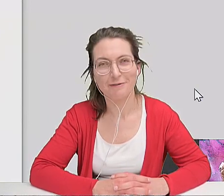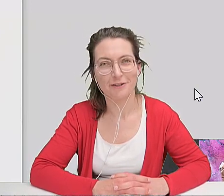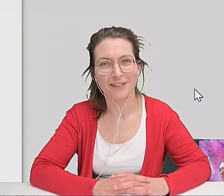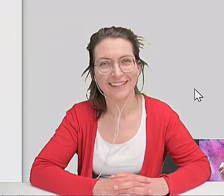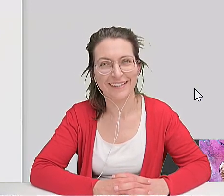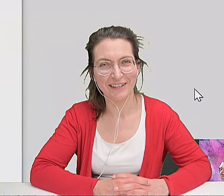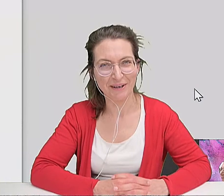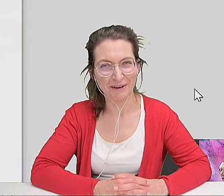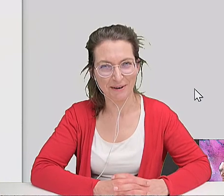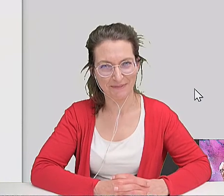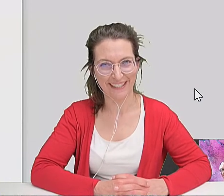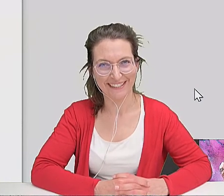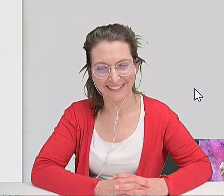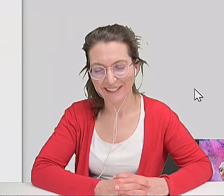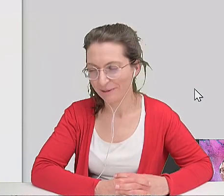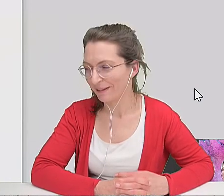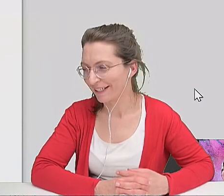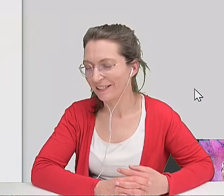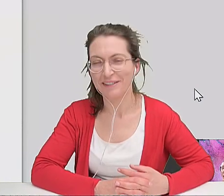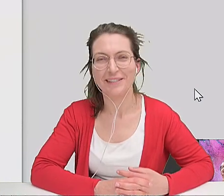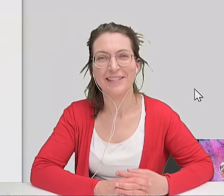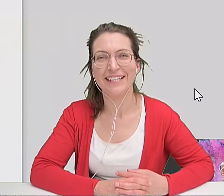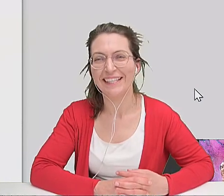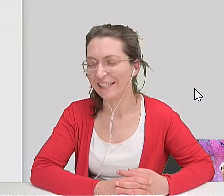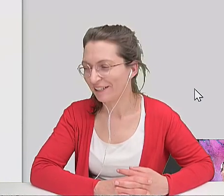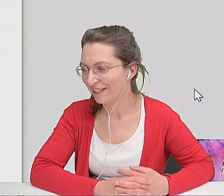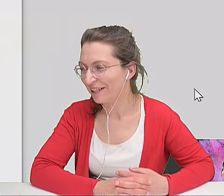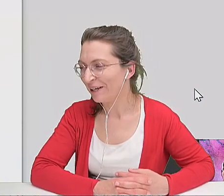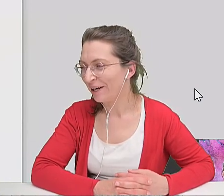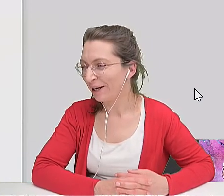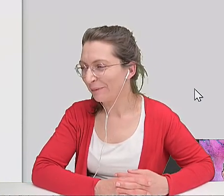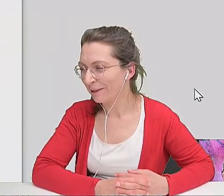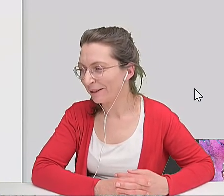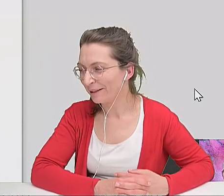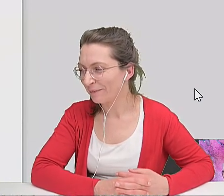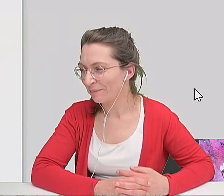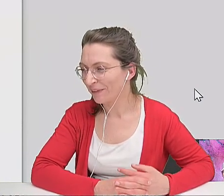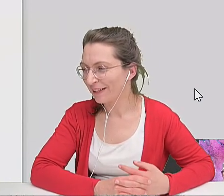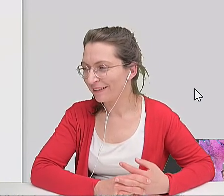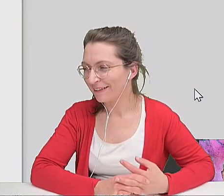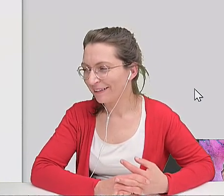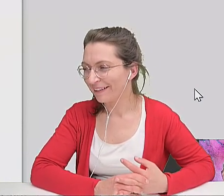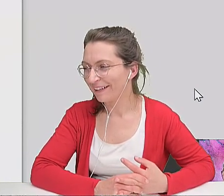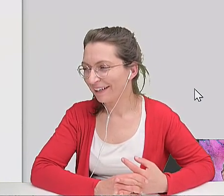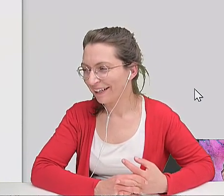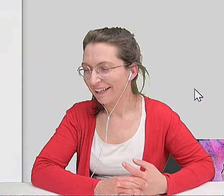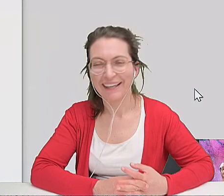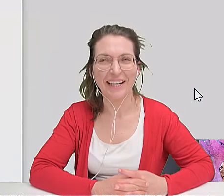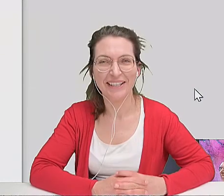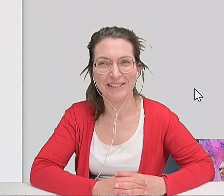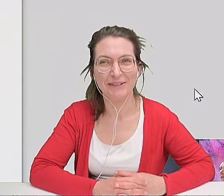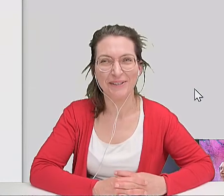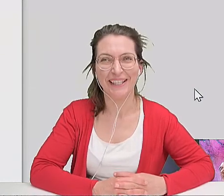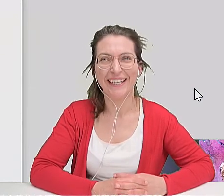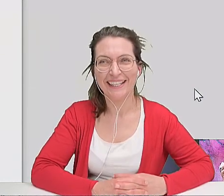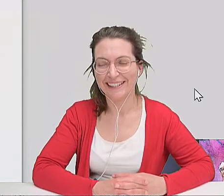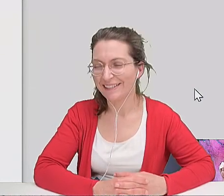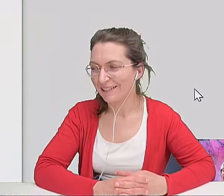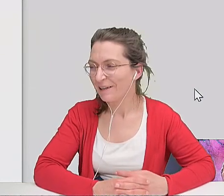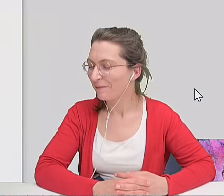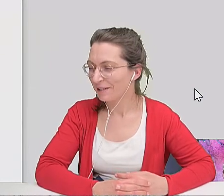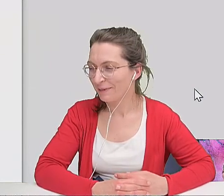Codesatz verstanden von Python. Ich habe mir gedacht, ich werde das nie lernen. Aber locker, mit diesem Kurs ganz bestimmt. Super,